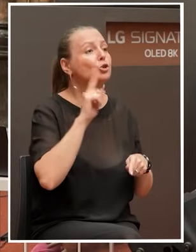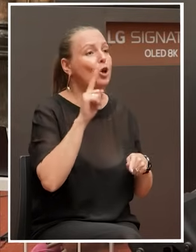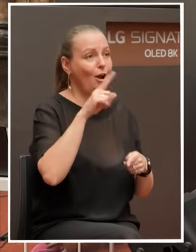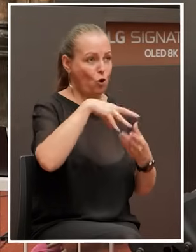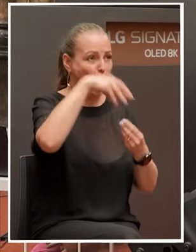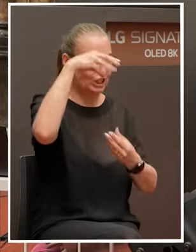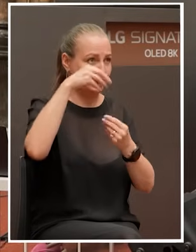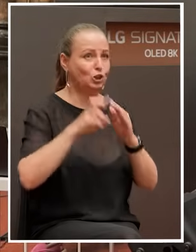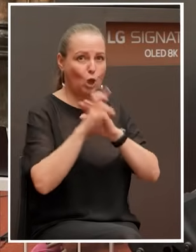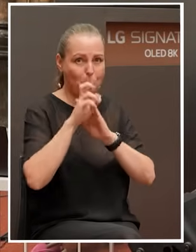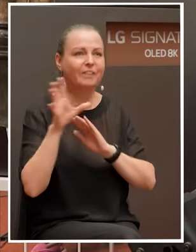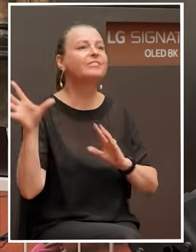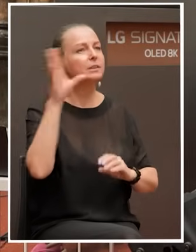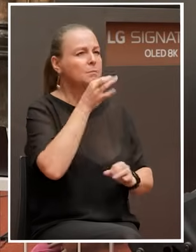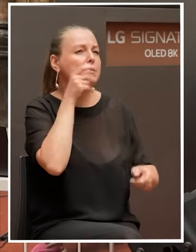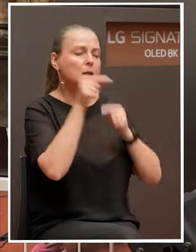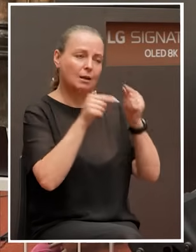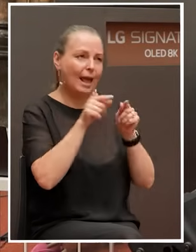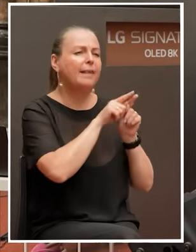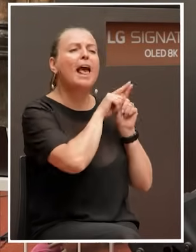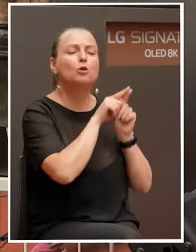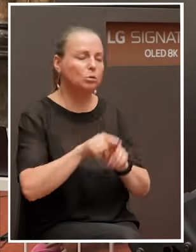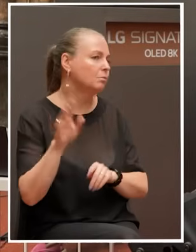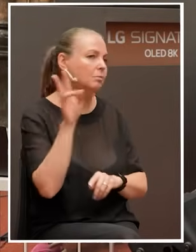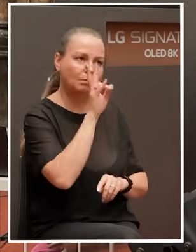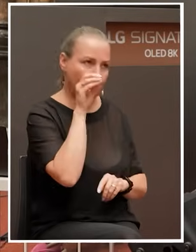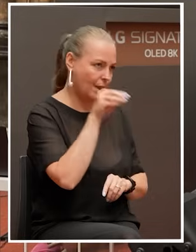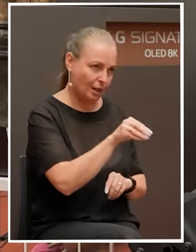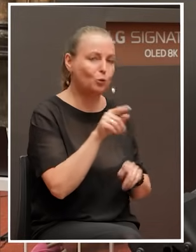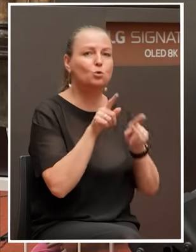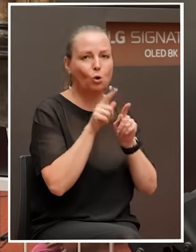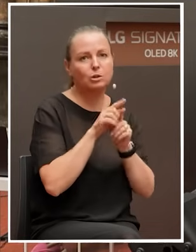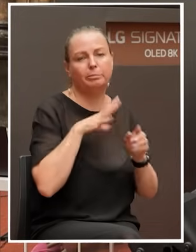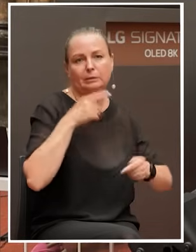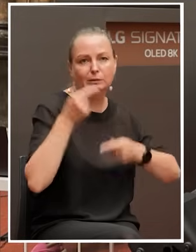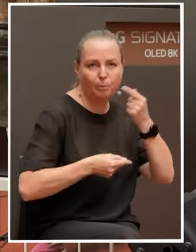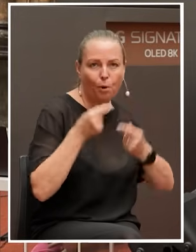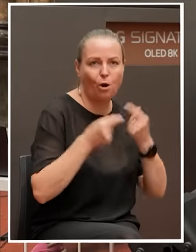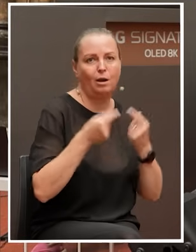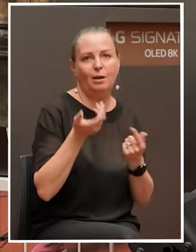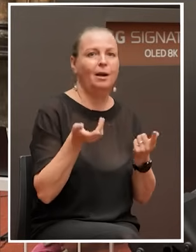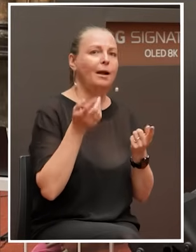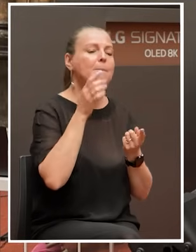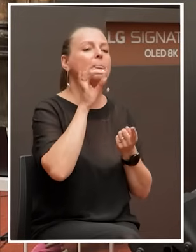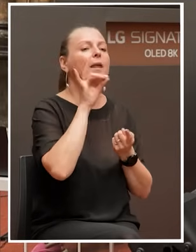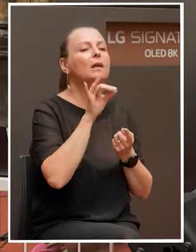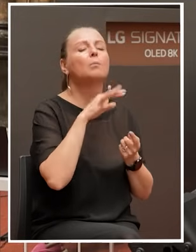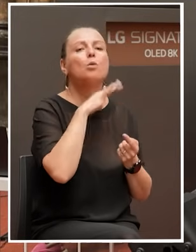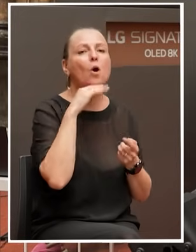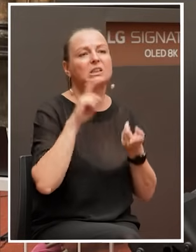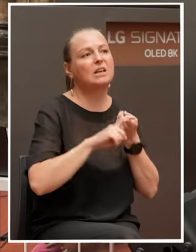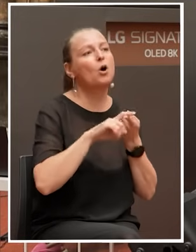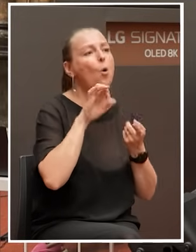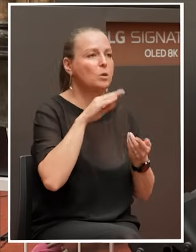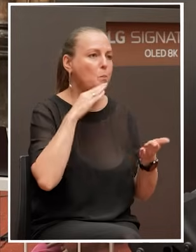готических соборов все были единодушны, нет, по поводу готики шли бодания сильные, и очень многое зависело от